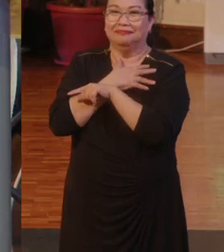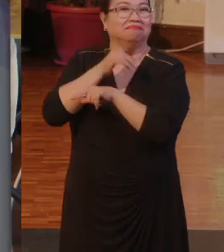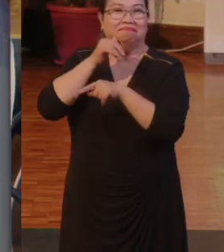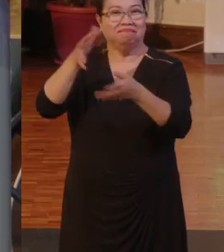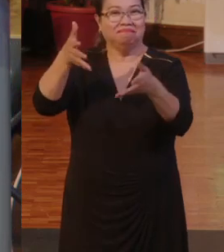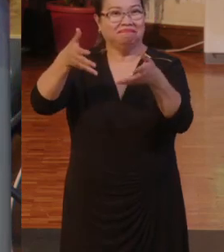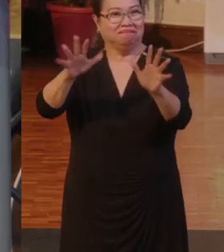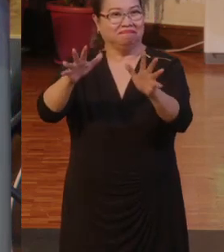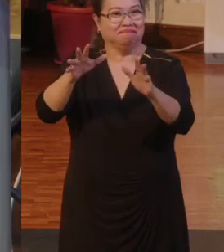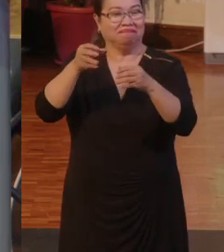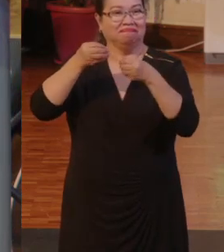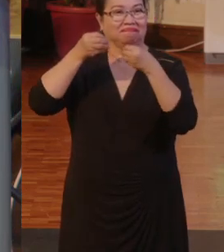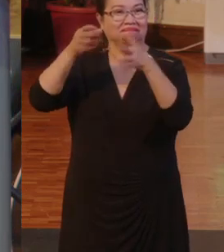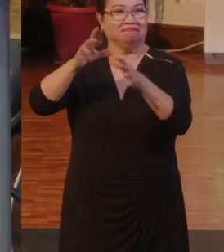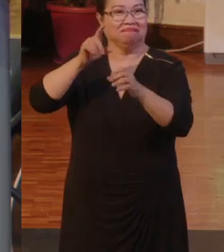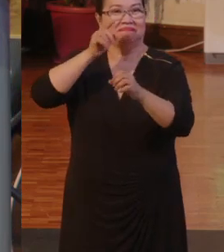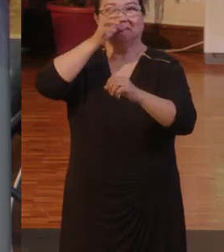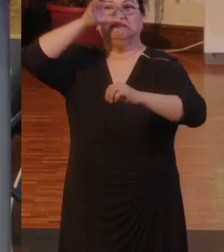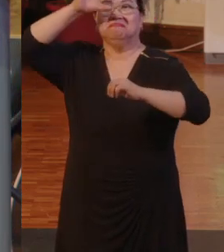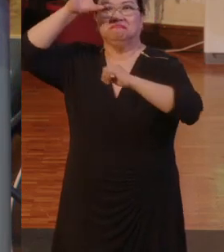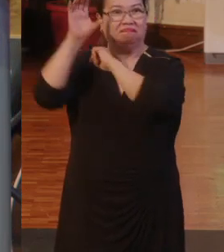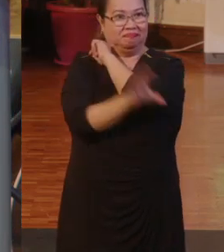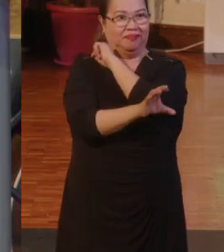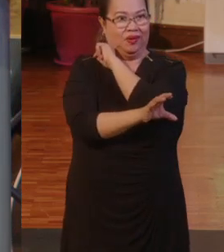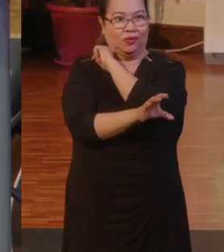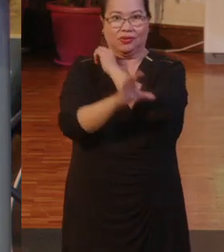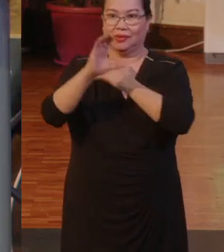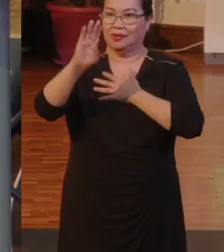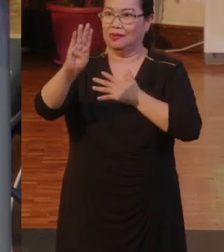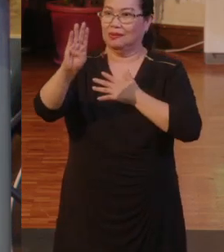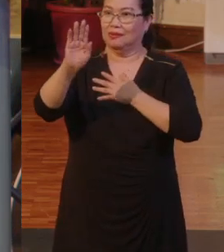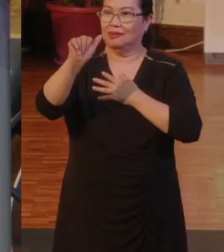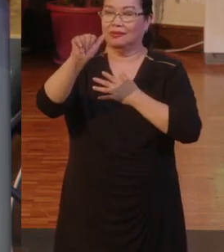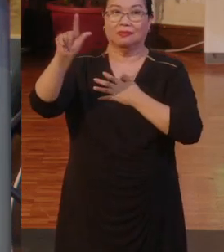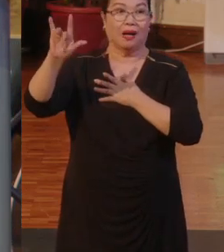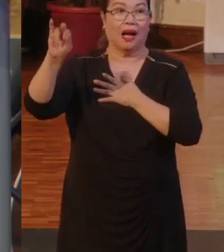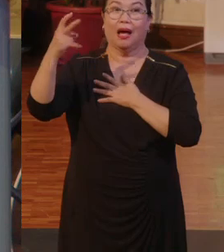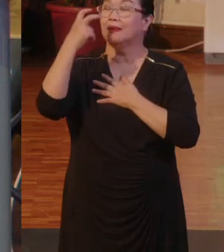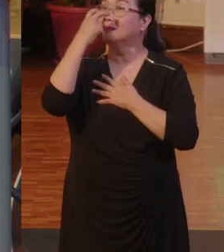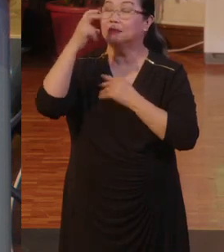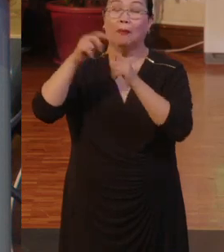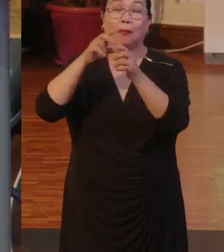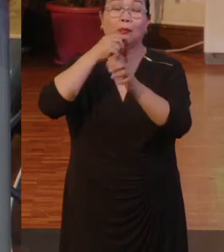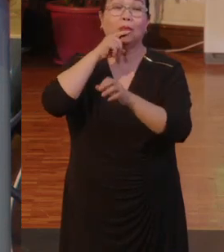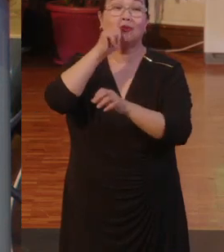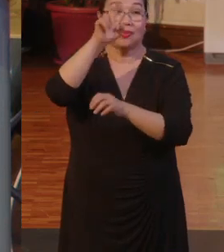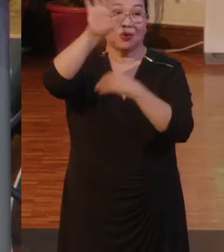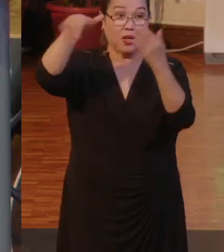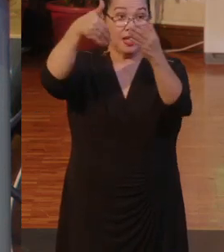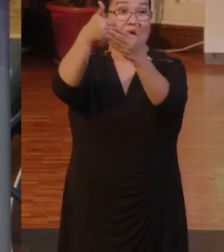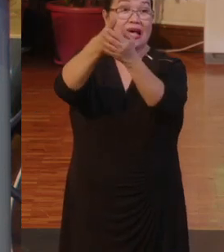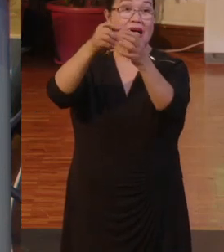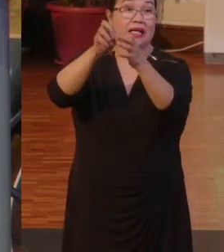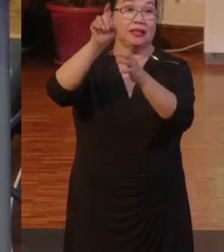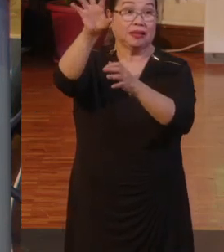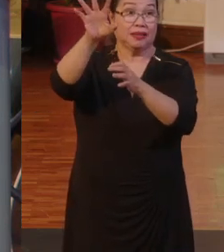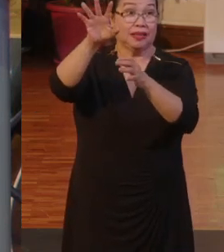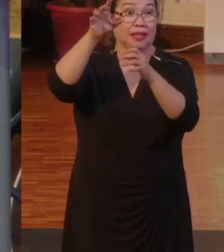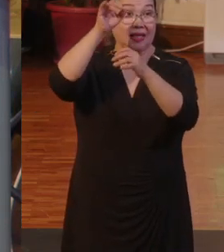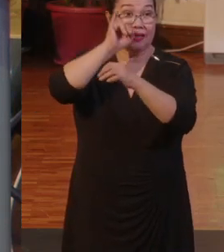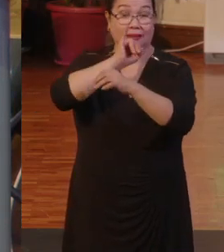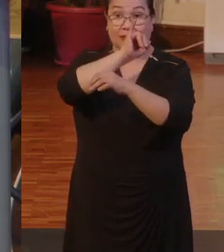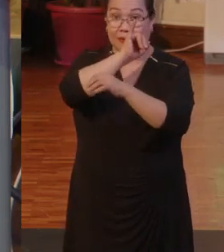na magbigay ng sumpa si Balaam, isang bulaang propeta sa bayang Israel.